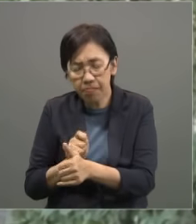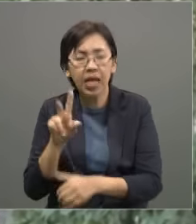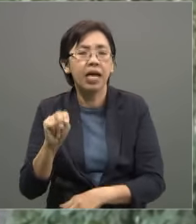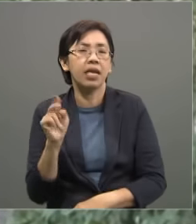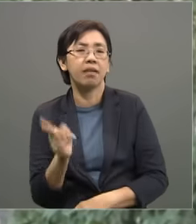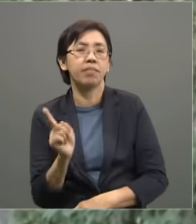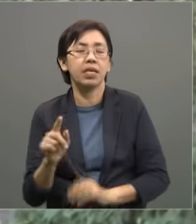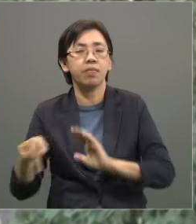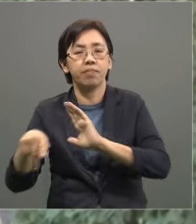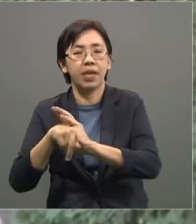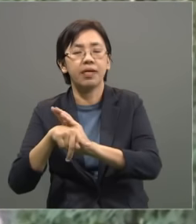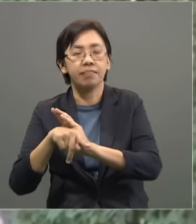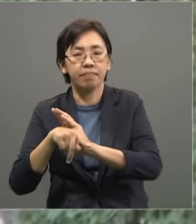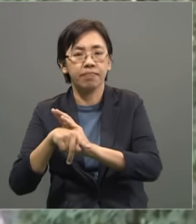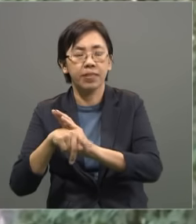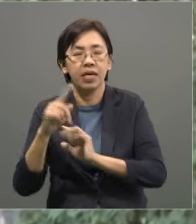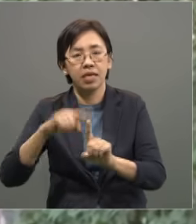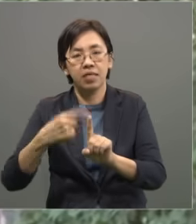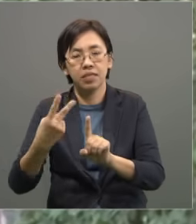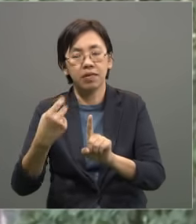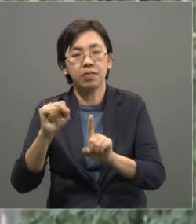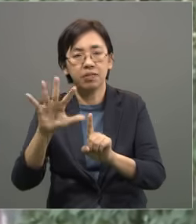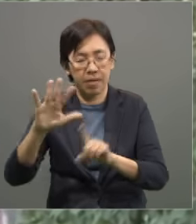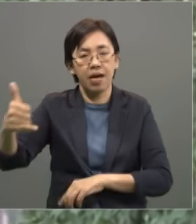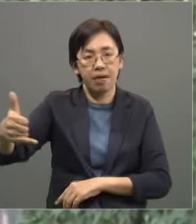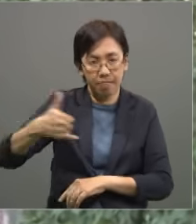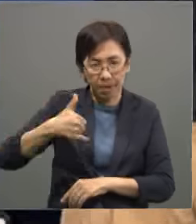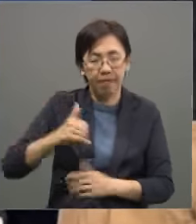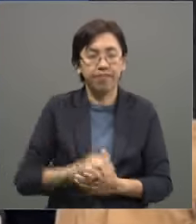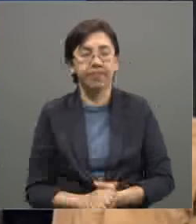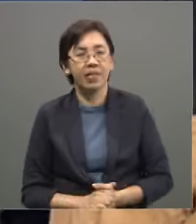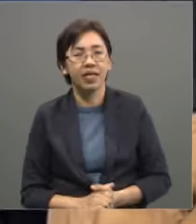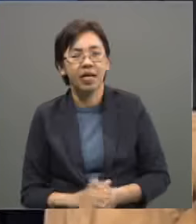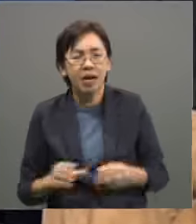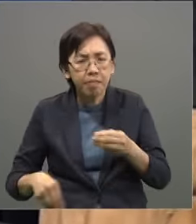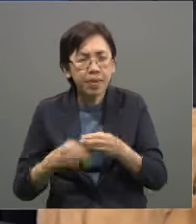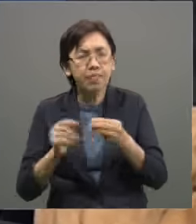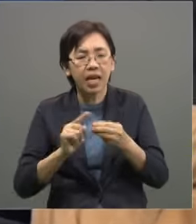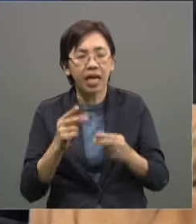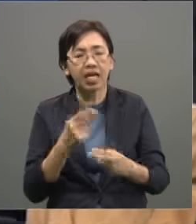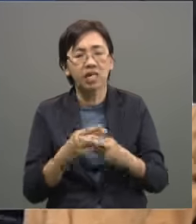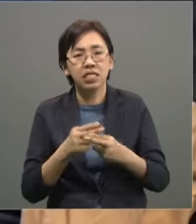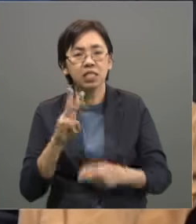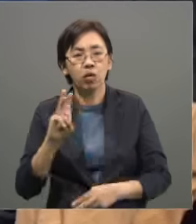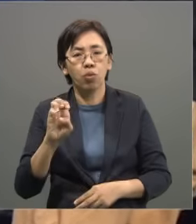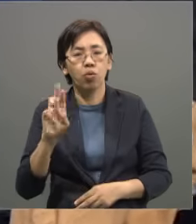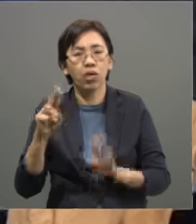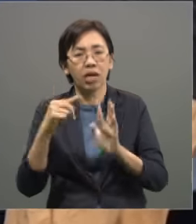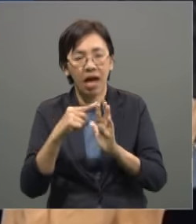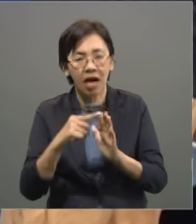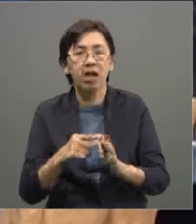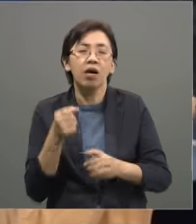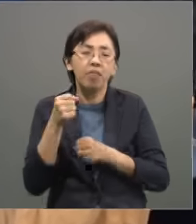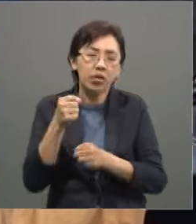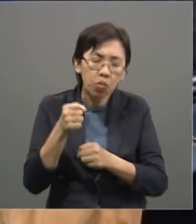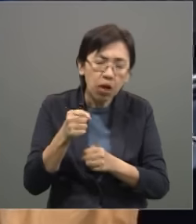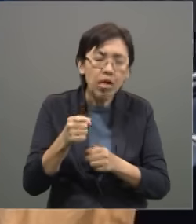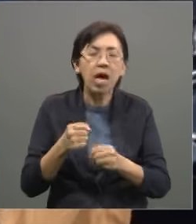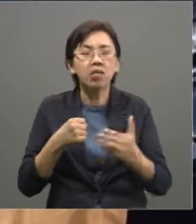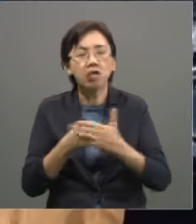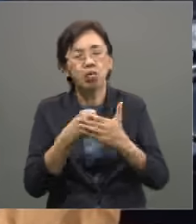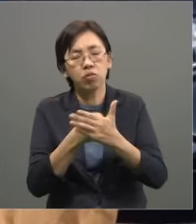คือวันพฤหัสบดีนี้ครับ15กุมภาพันธ์นะมีอีกตัวละครนึงอีกก็คือคุณวีระสมความคิดซึ่งเป็นนักเคลื่อนไหวทางการเมือง